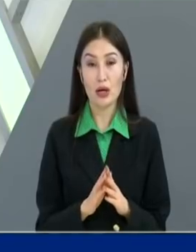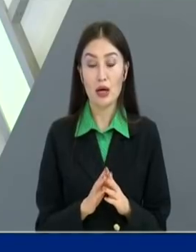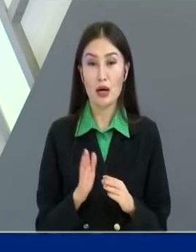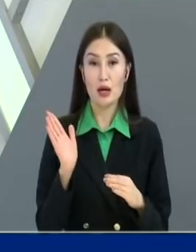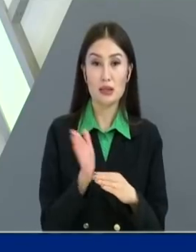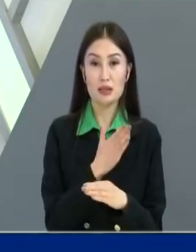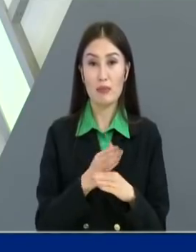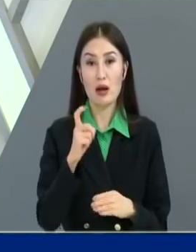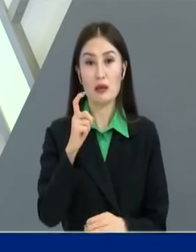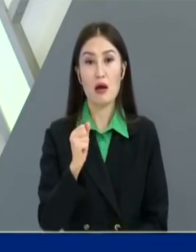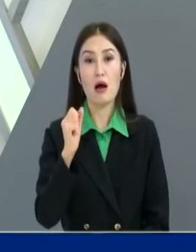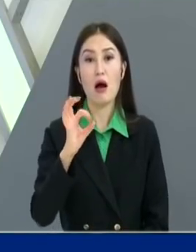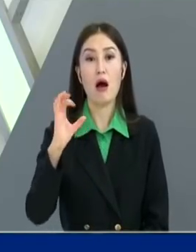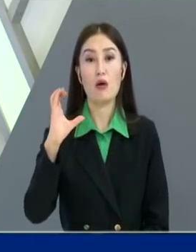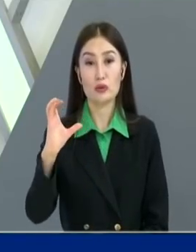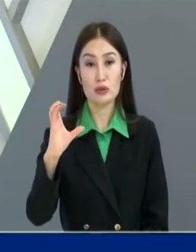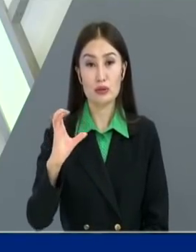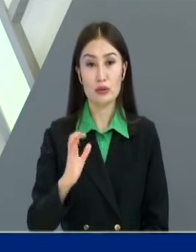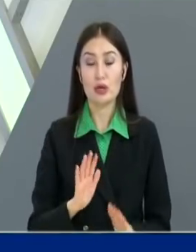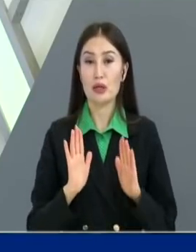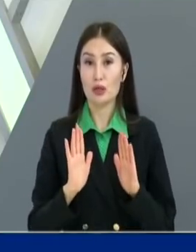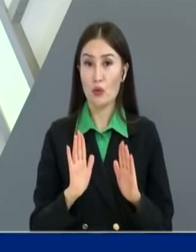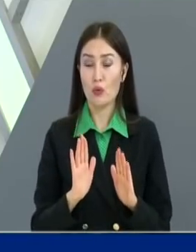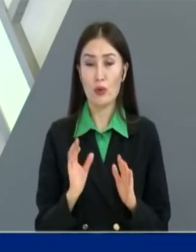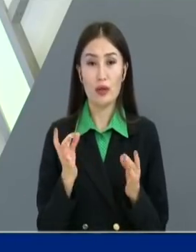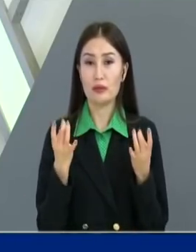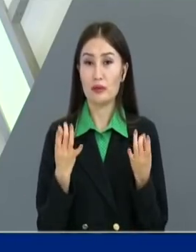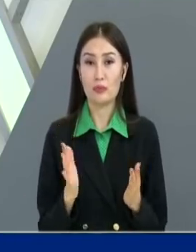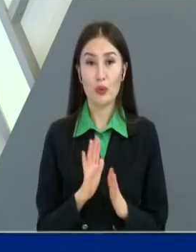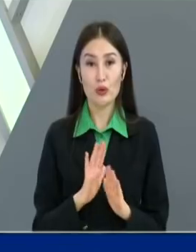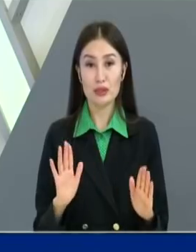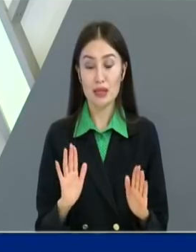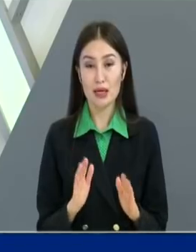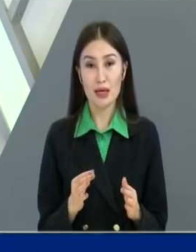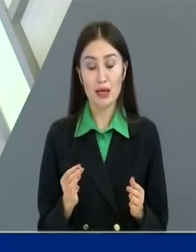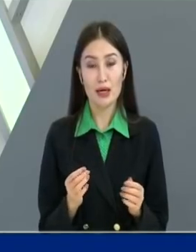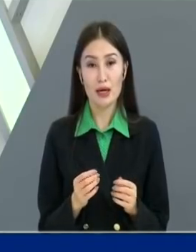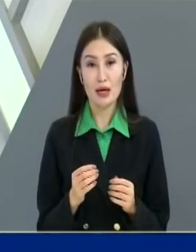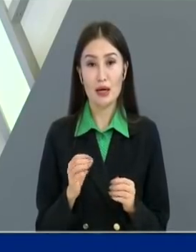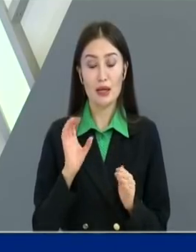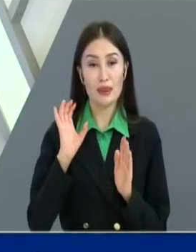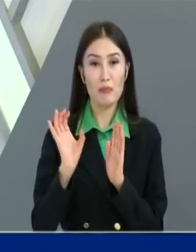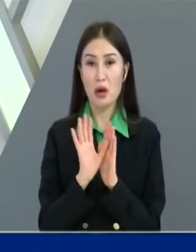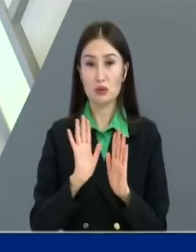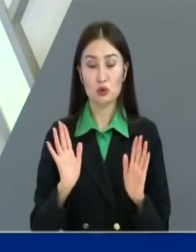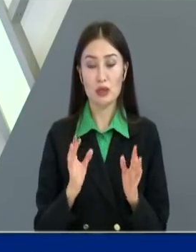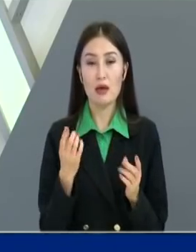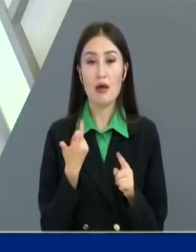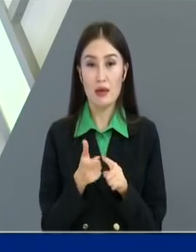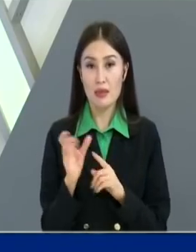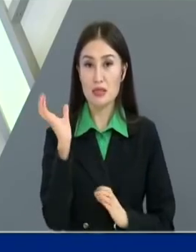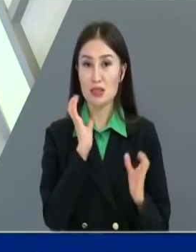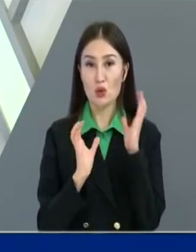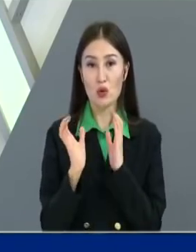раздроблению, хаосу, такому не просто праздник непослушания. Это серьезные